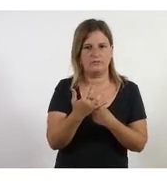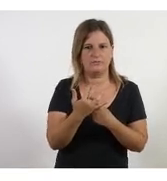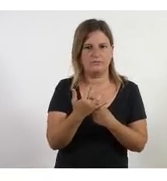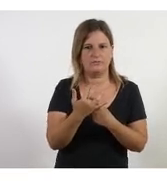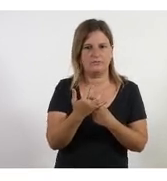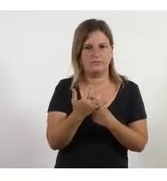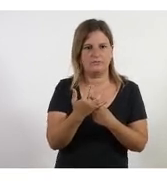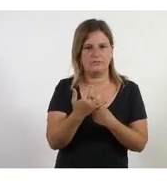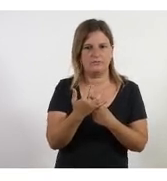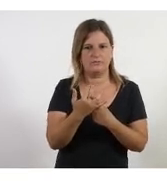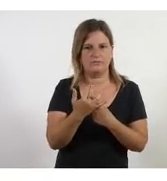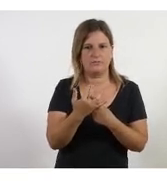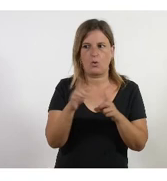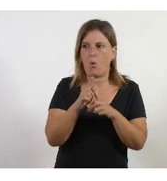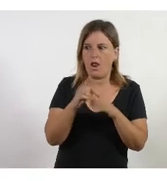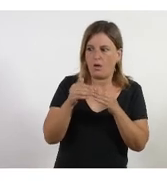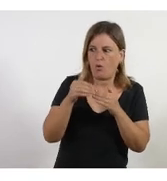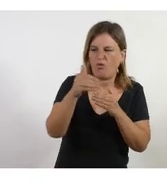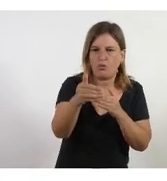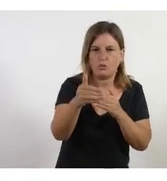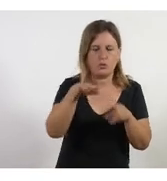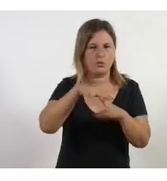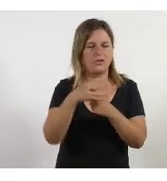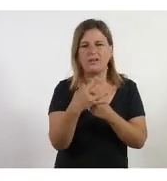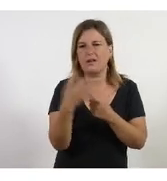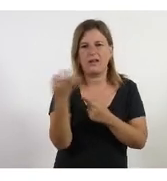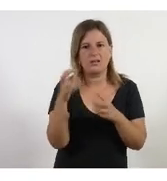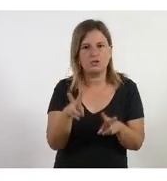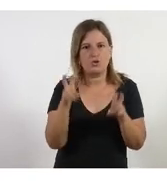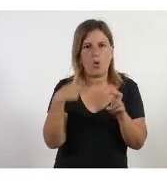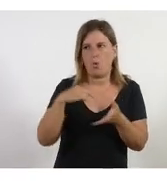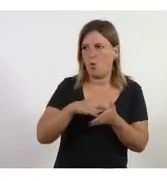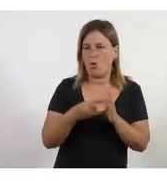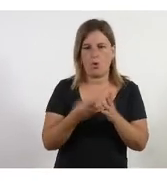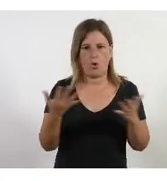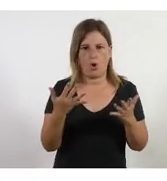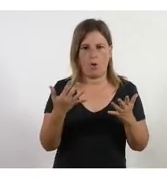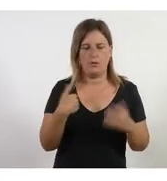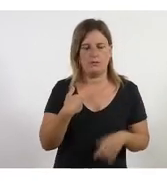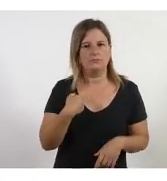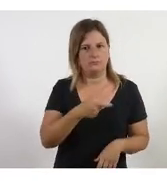que s'obre davant meu, no? Com ho faré?